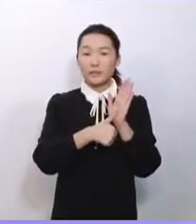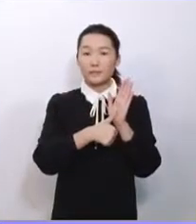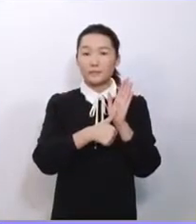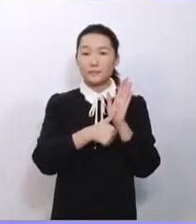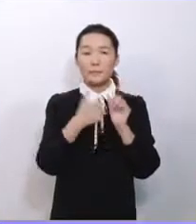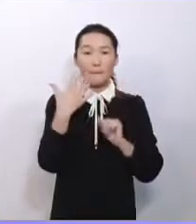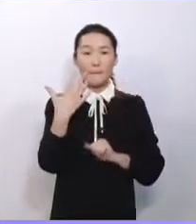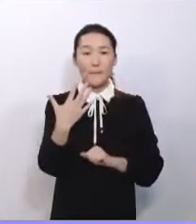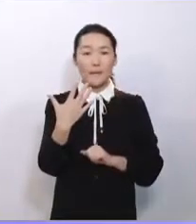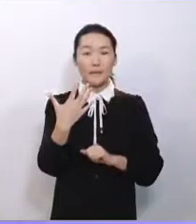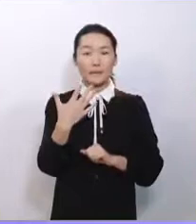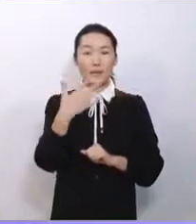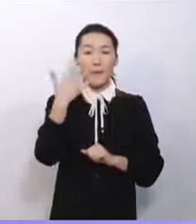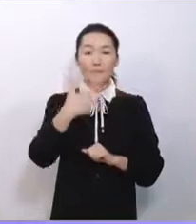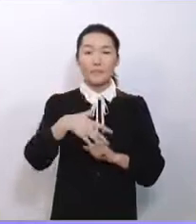36, 5,